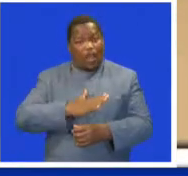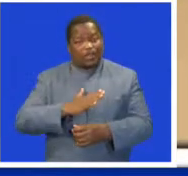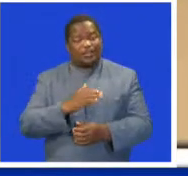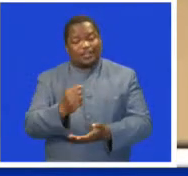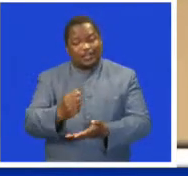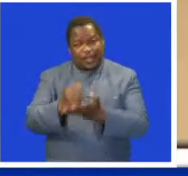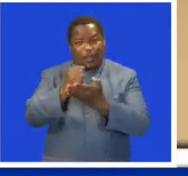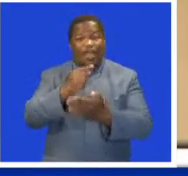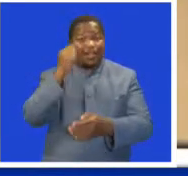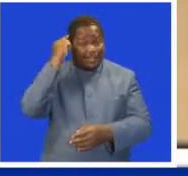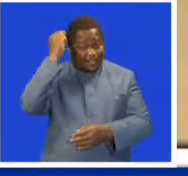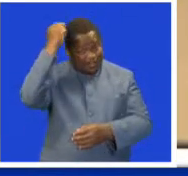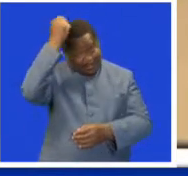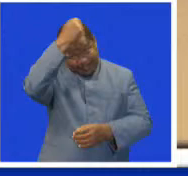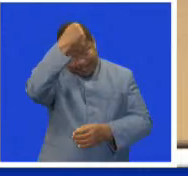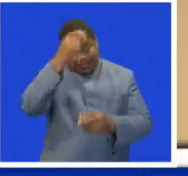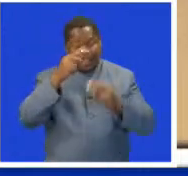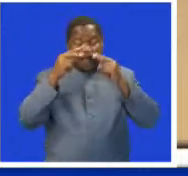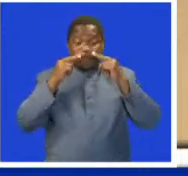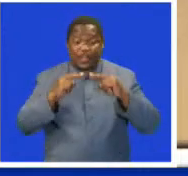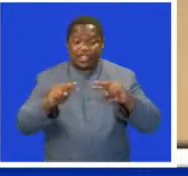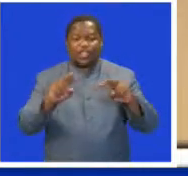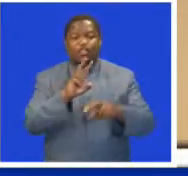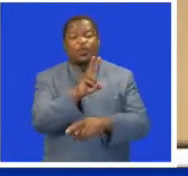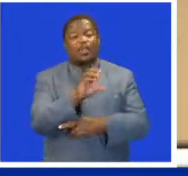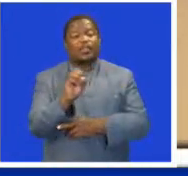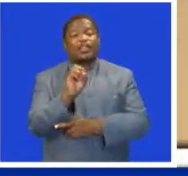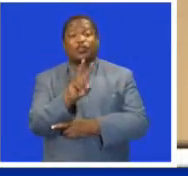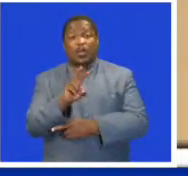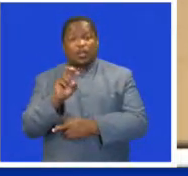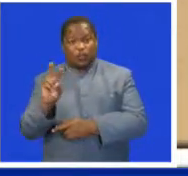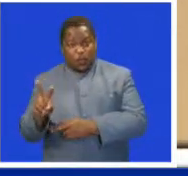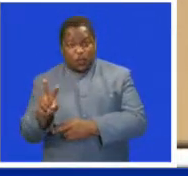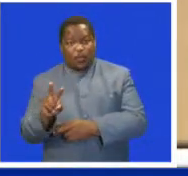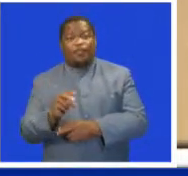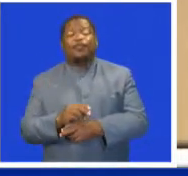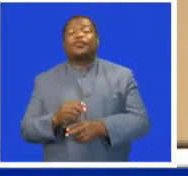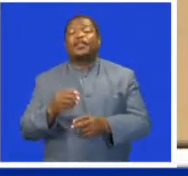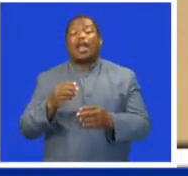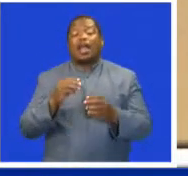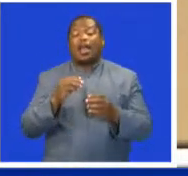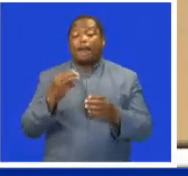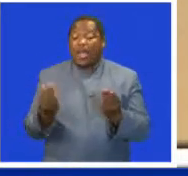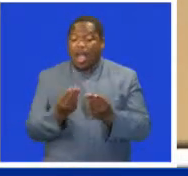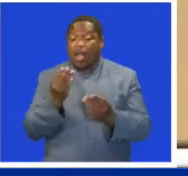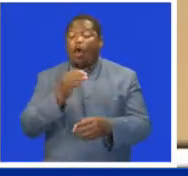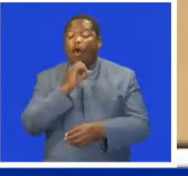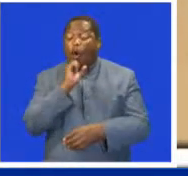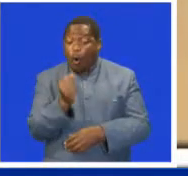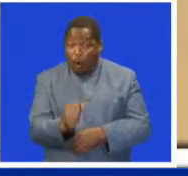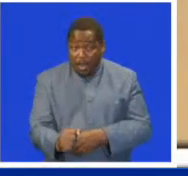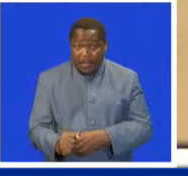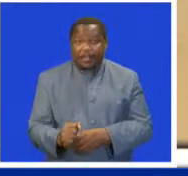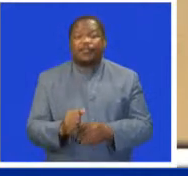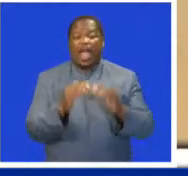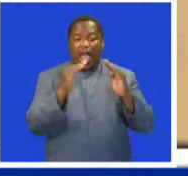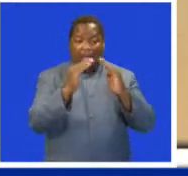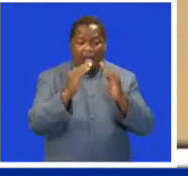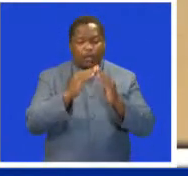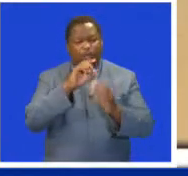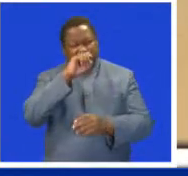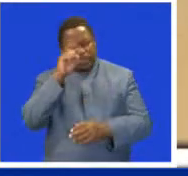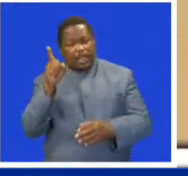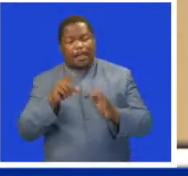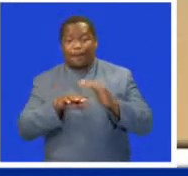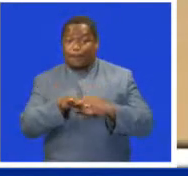bogogo nabomkhulu babese banato tindlu phela so bekule mavili aphelile nje bese sengihamba so namhla sesingelapha eKhubutha nakhona sito